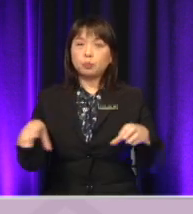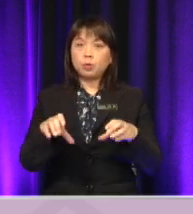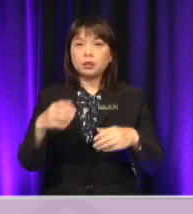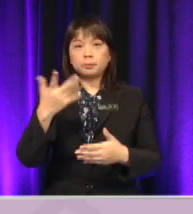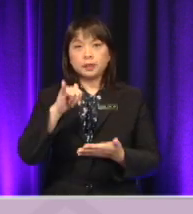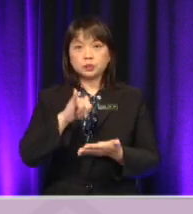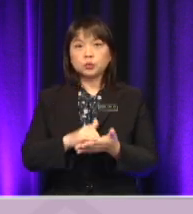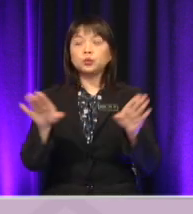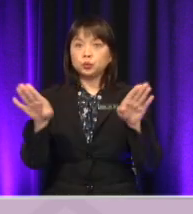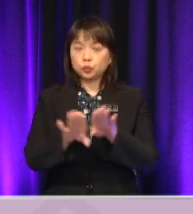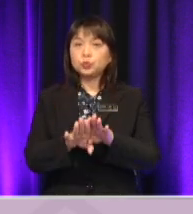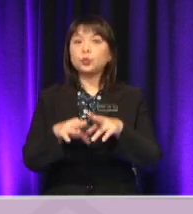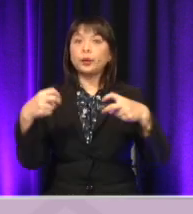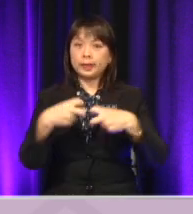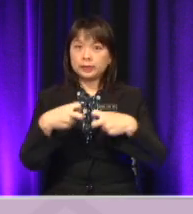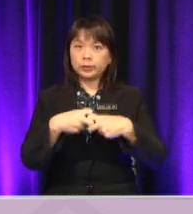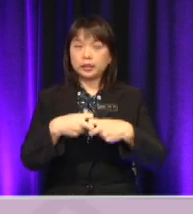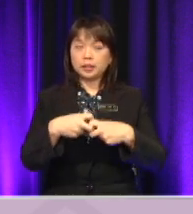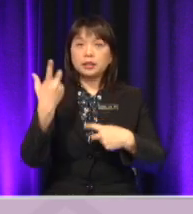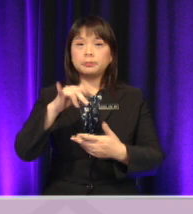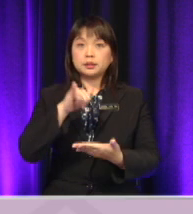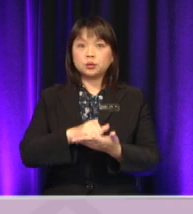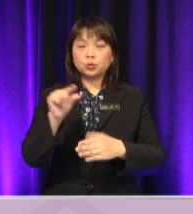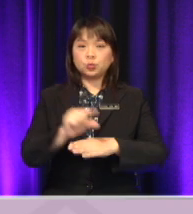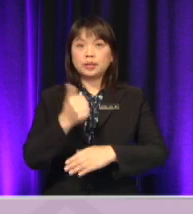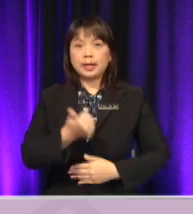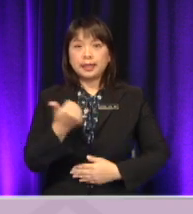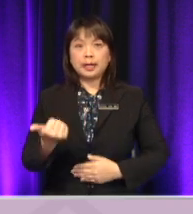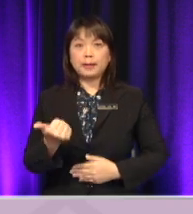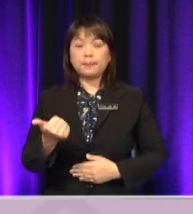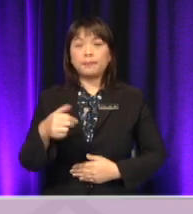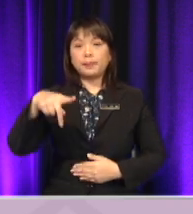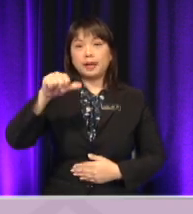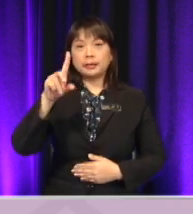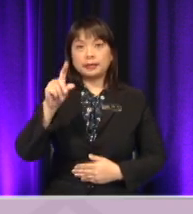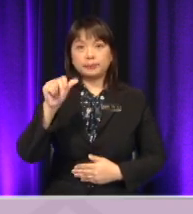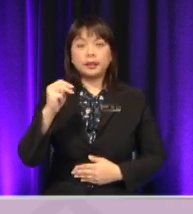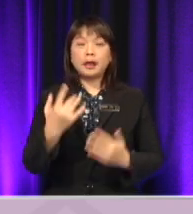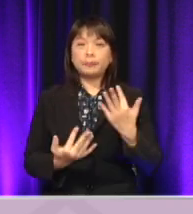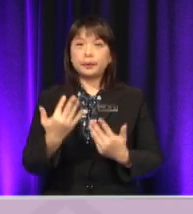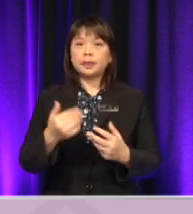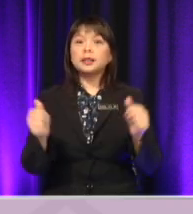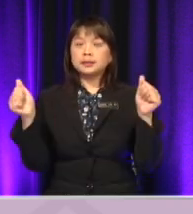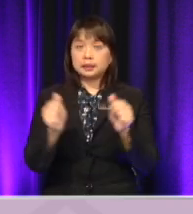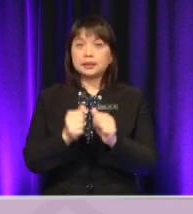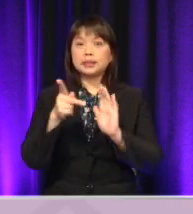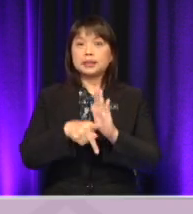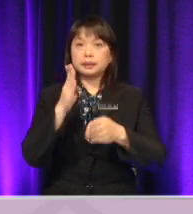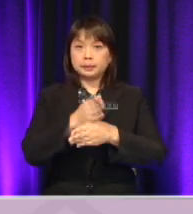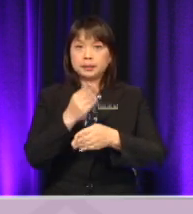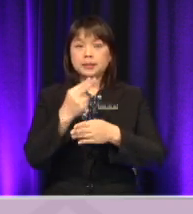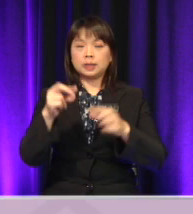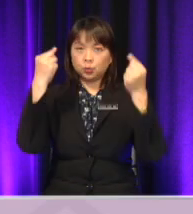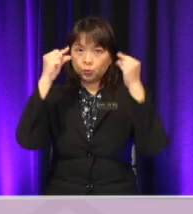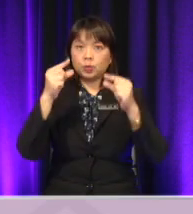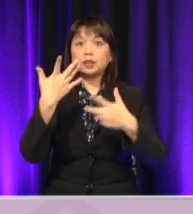dahulu. Okey, dan yang seterusnya gunakan alat pemadam api untuk memadamkan dengan kebenaran gurulah. Dan yang terakhir, tinggalkan